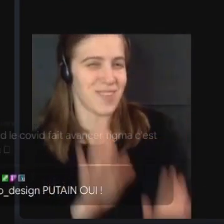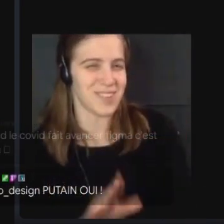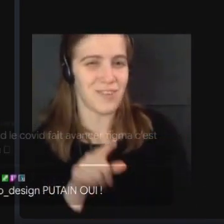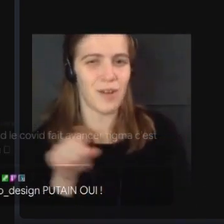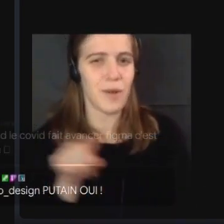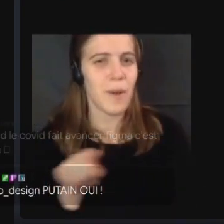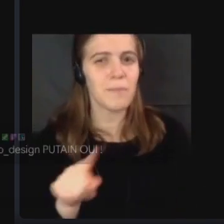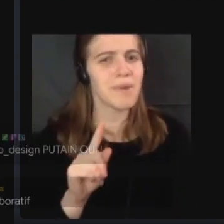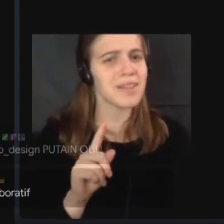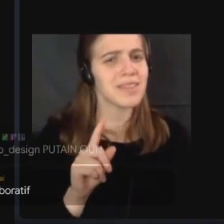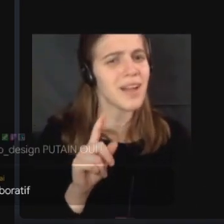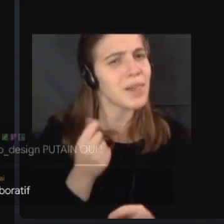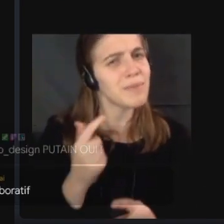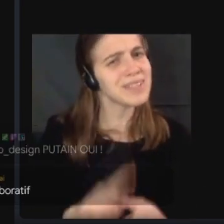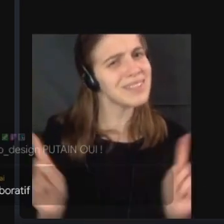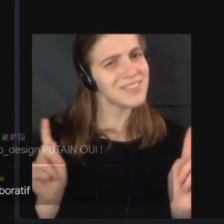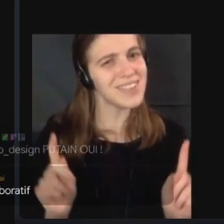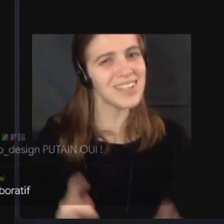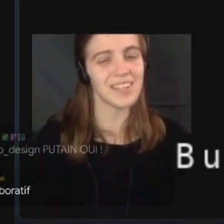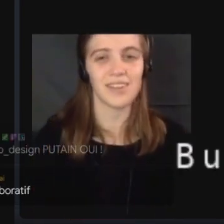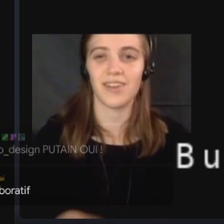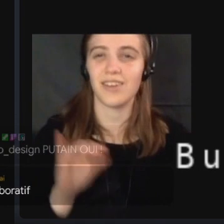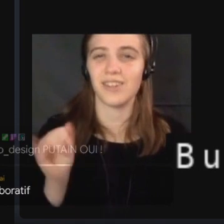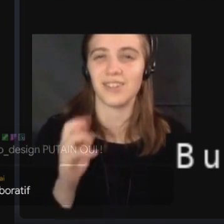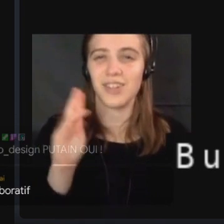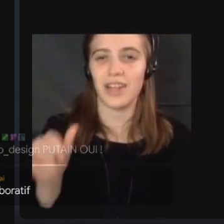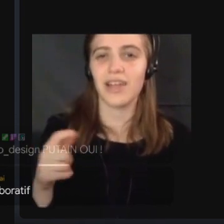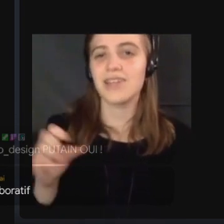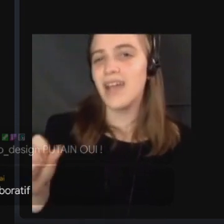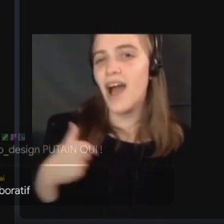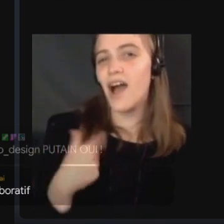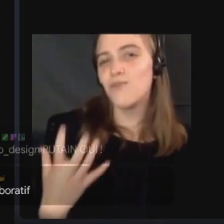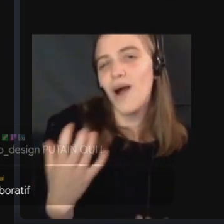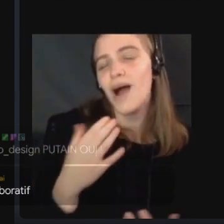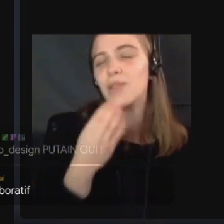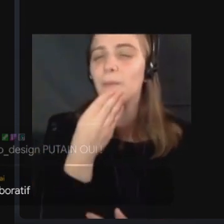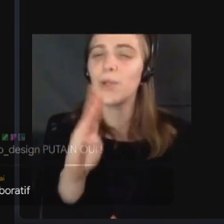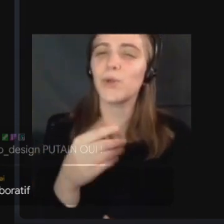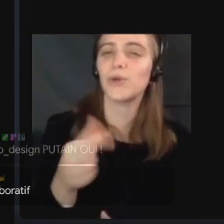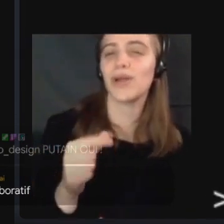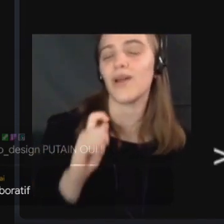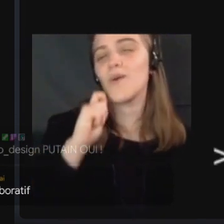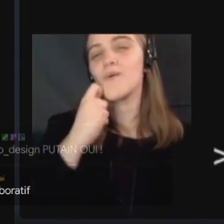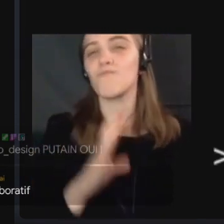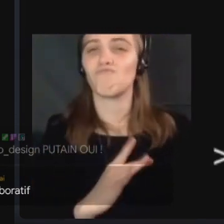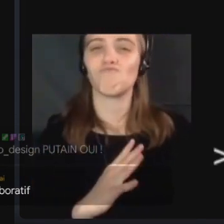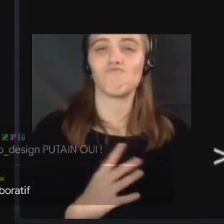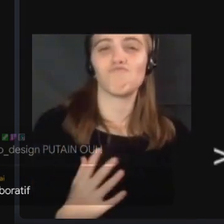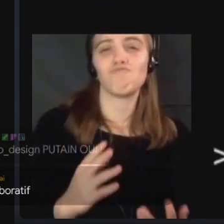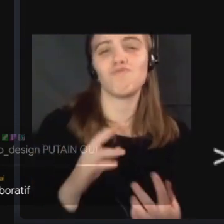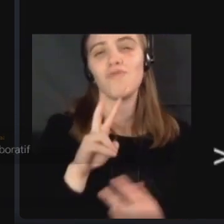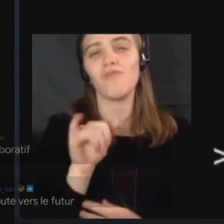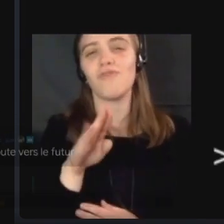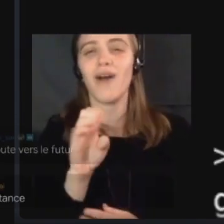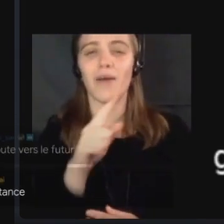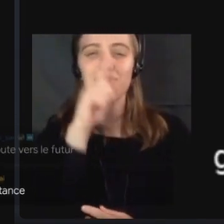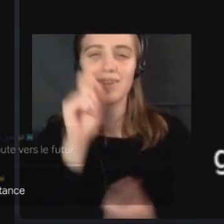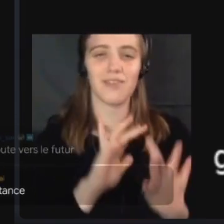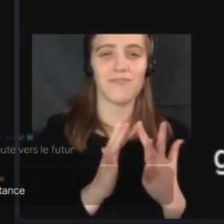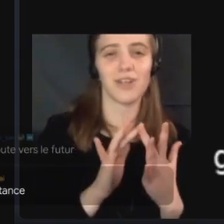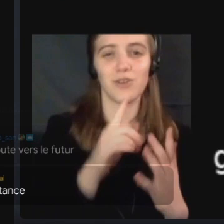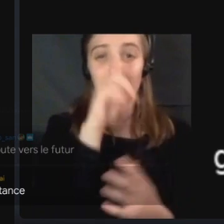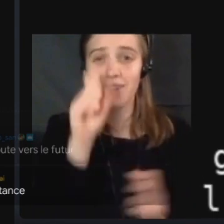Slack à Google Meet, à Zoom, à Miro, récupérer des trucs dans Miro qui ont été faits par un UX, par un